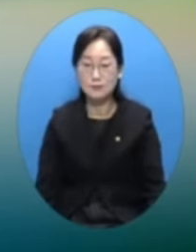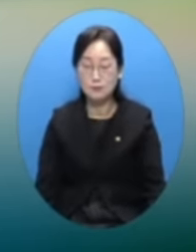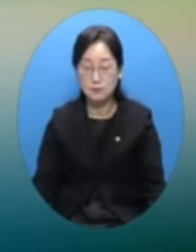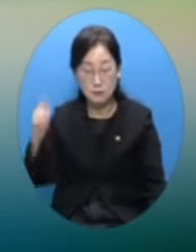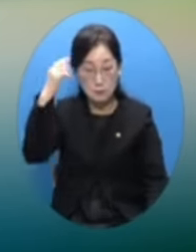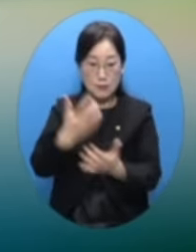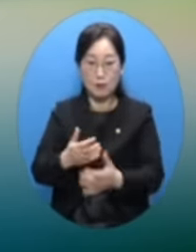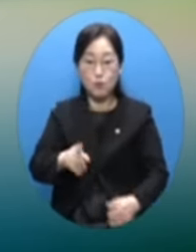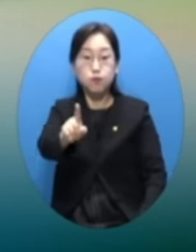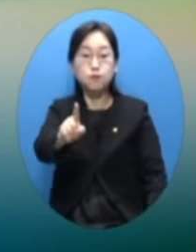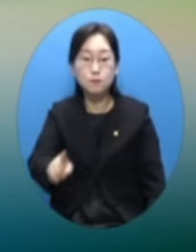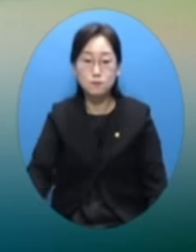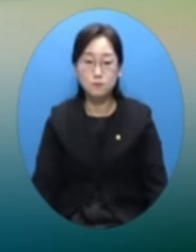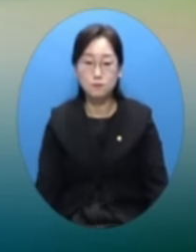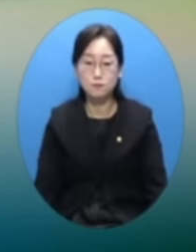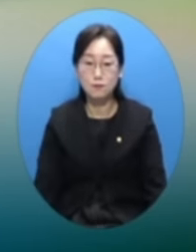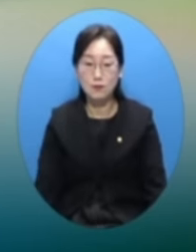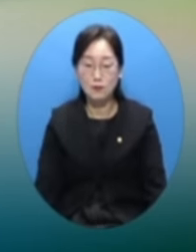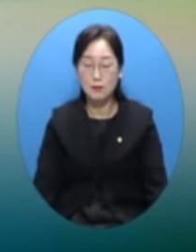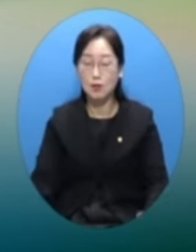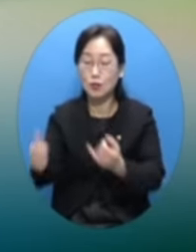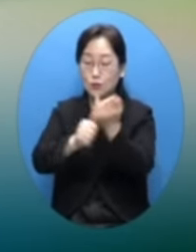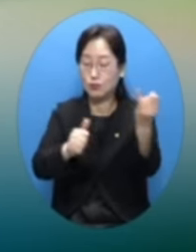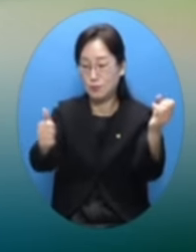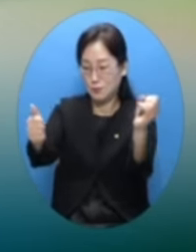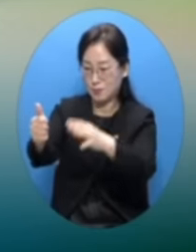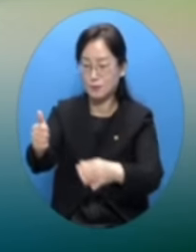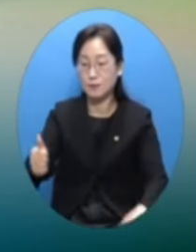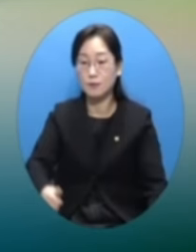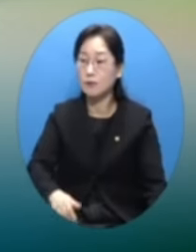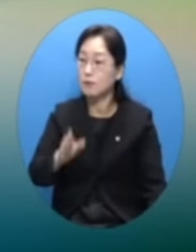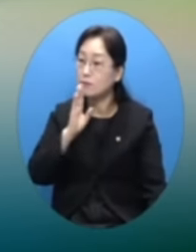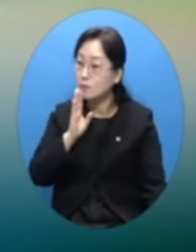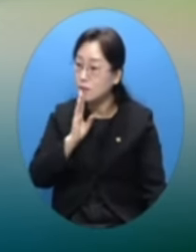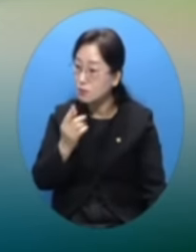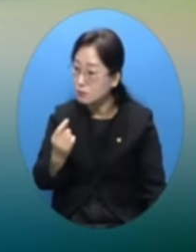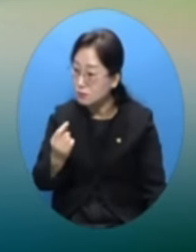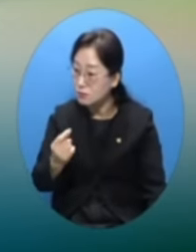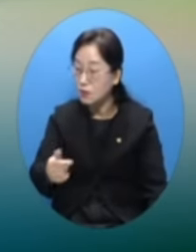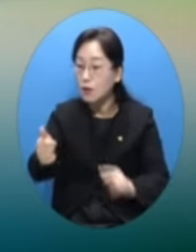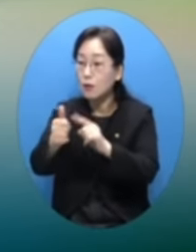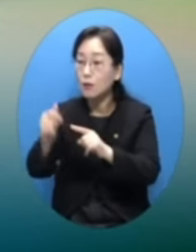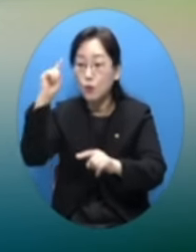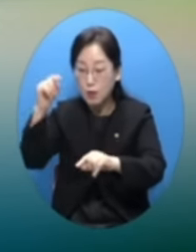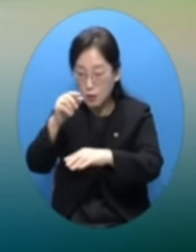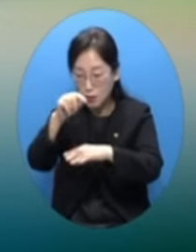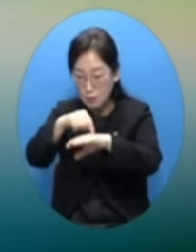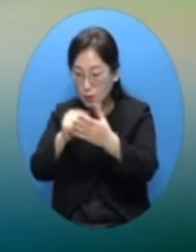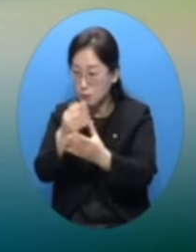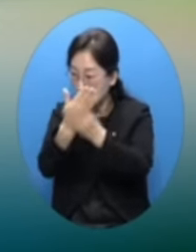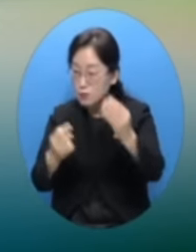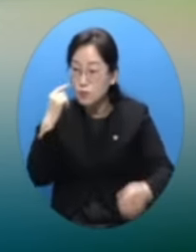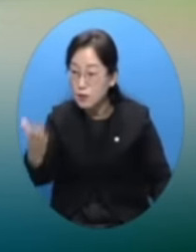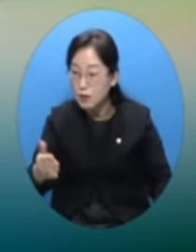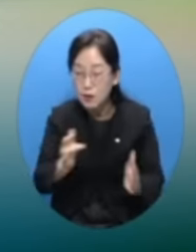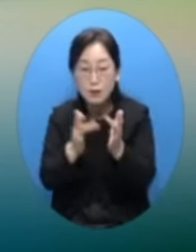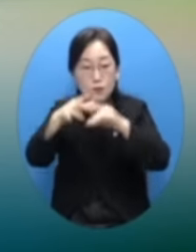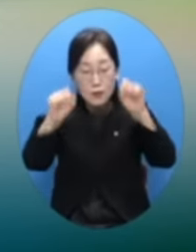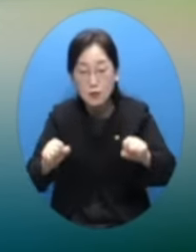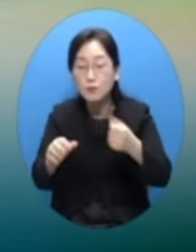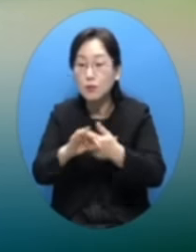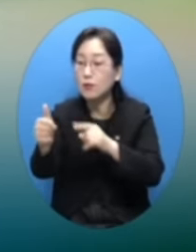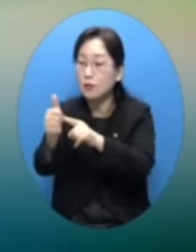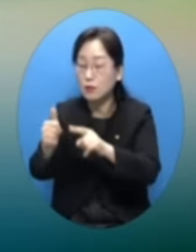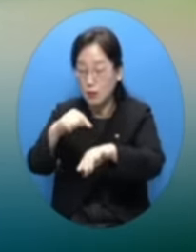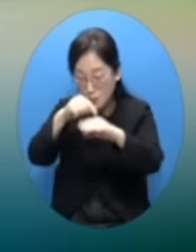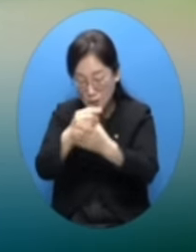충격받고 그게 무슨 소리냐고. 그러니까 아내가 말하기를, 그렇지 않고서 어떻게 당신이 좌절할 수가 있나요? 예수님이 살아계신다면 당신이